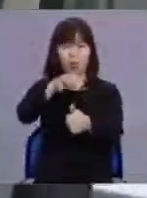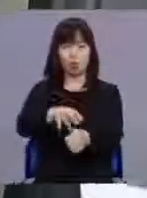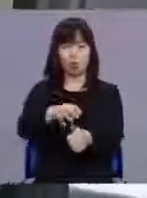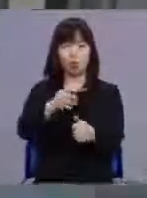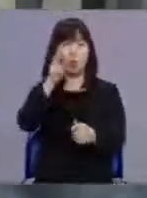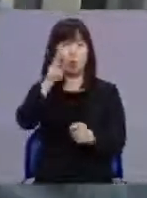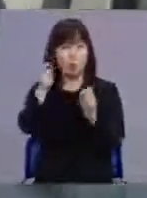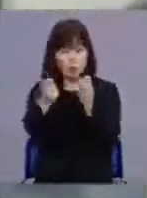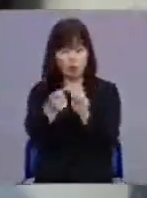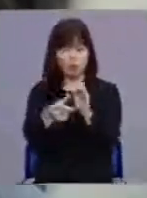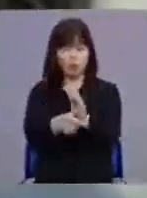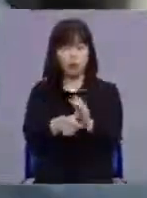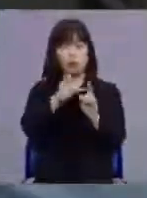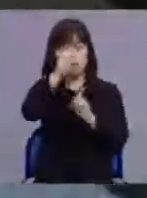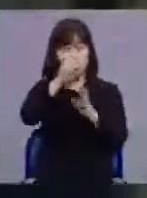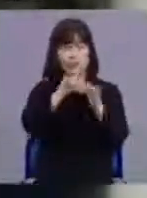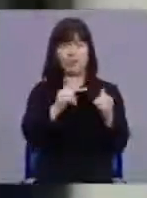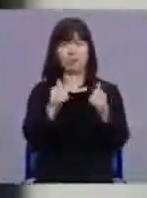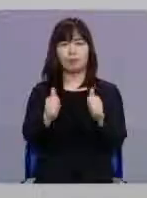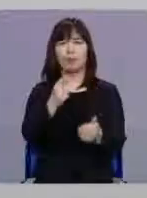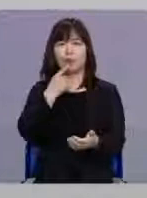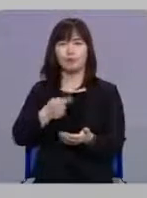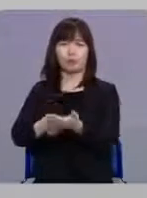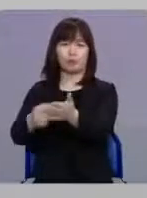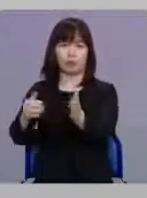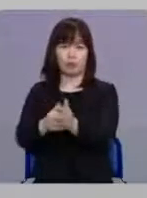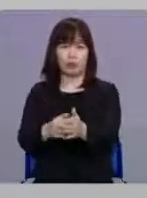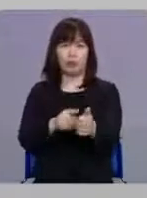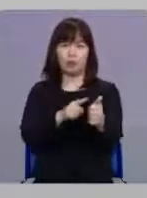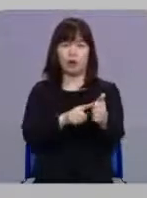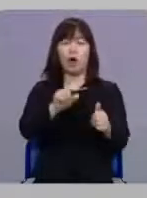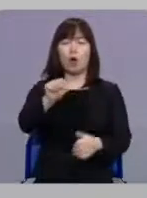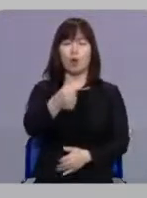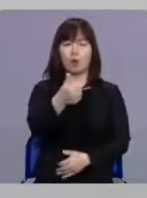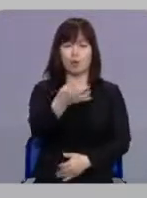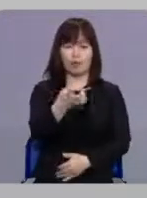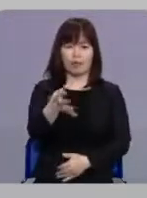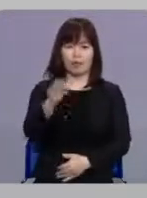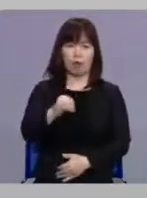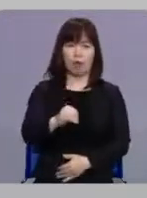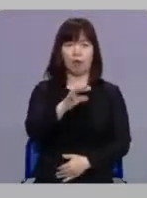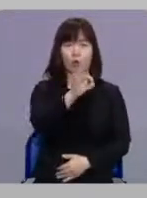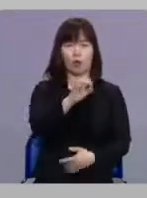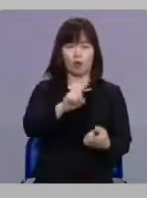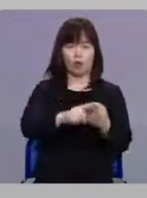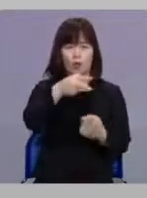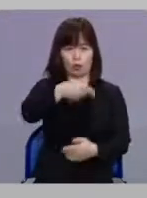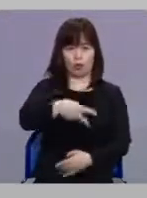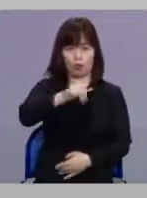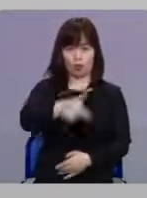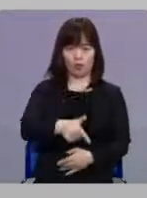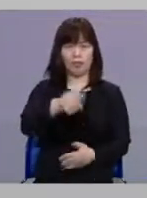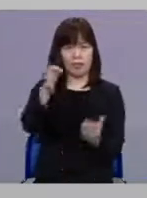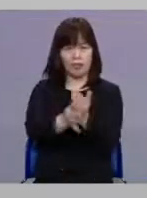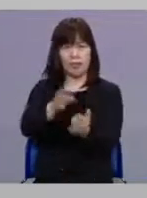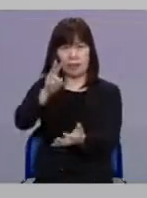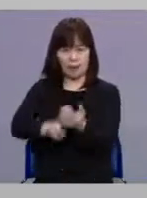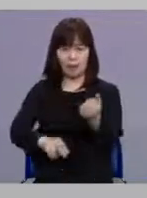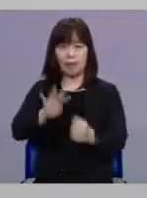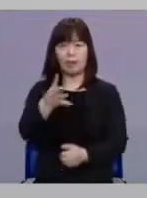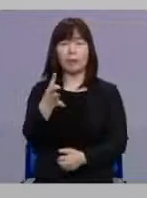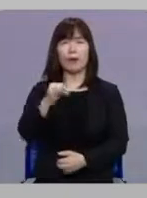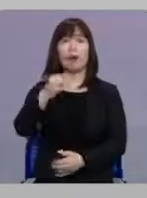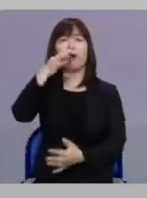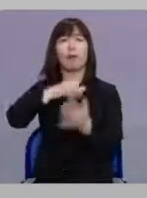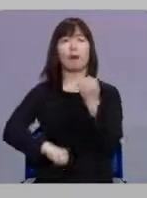이 트 라 뜨고 이 원을 기소했습니다 이 원은 5 140억원 때 이스트 한국 주식을 헐값에 팔아 400억 원이 넘는 이득을